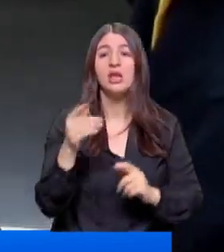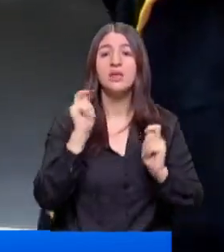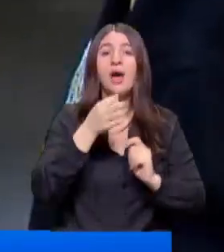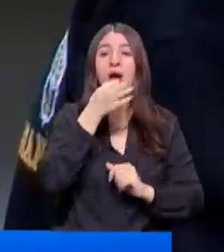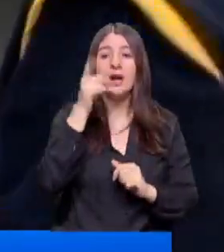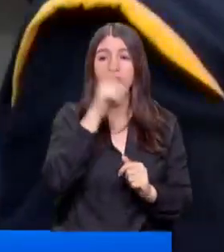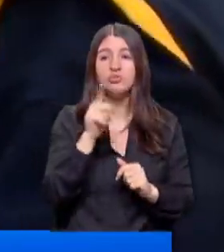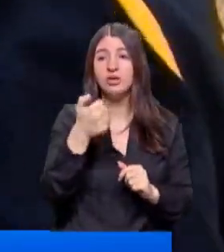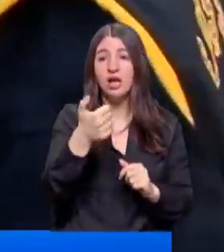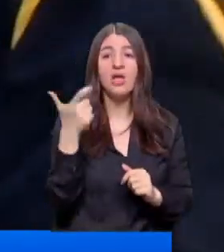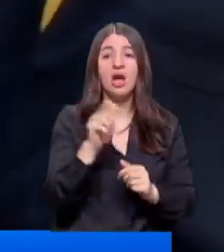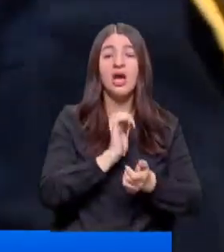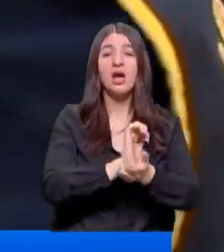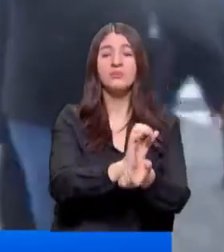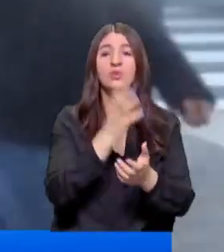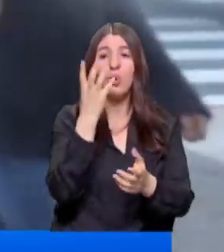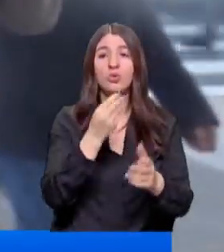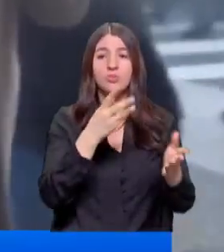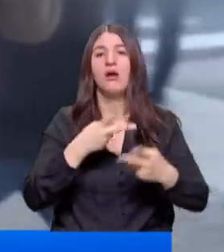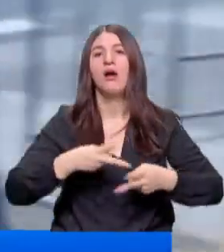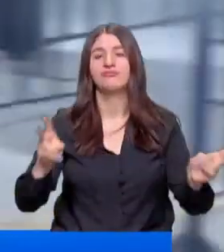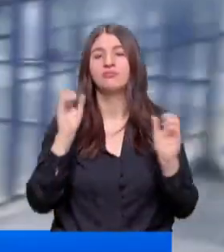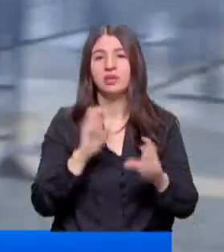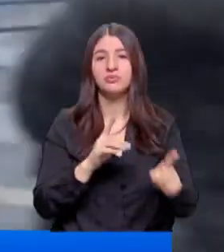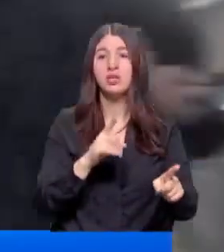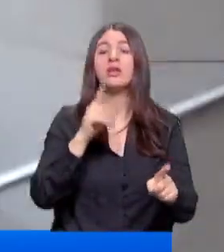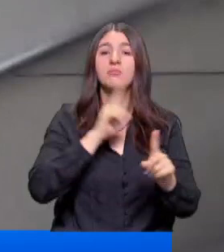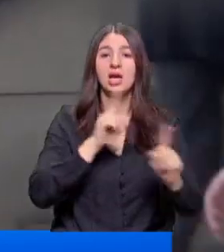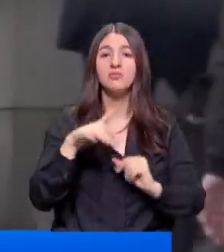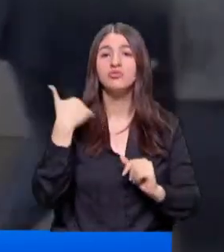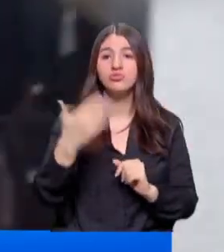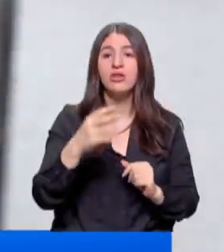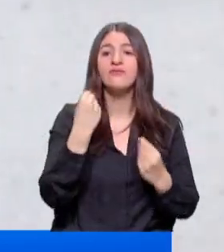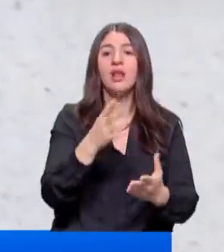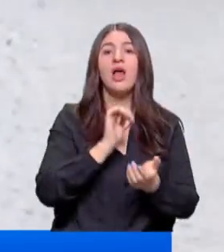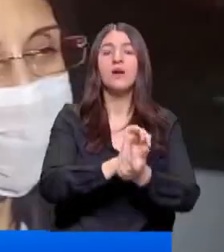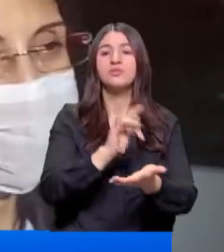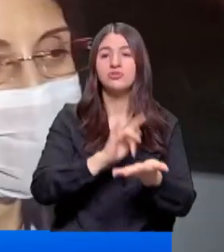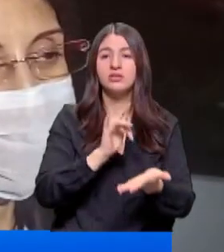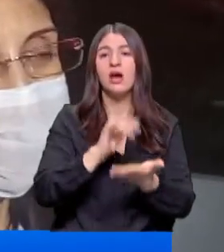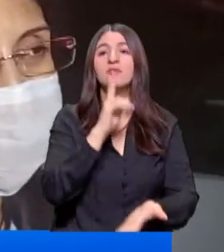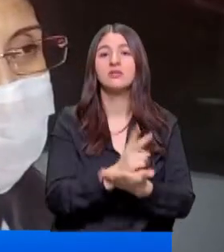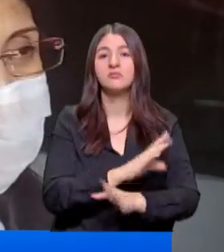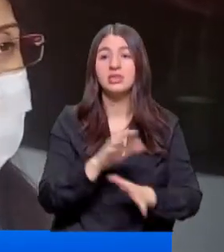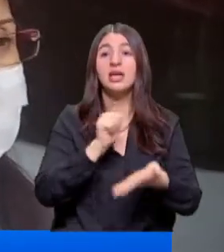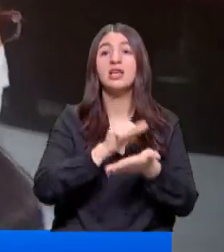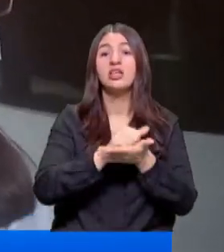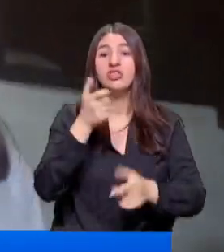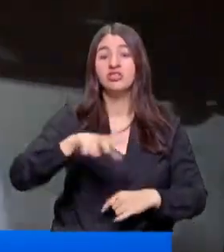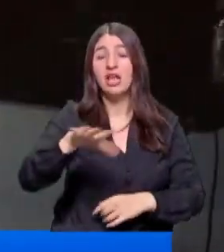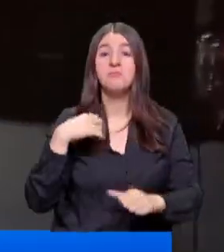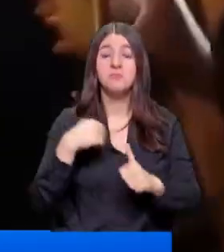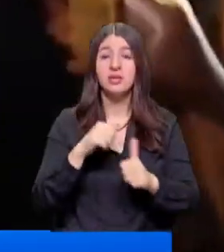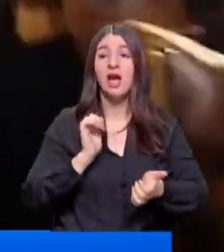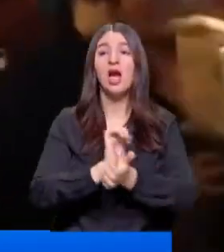yaptıkları haber nedeniyle altı ay ceza evinde kalıpta he çok isterdim yargılama sonucunda verilen hapis cezaları kesinleşti gazeteciler